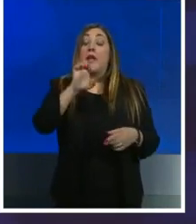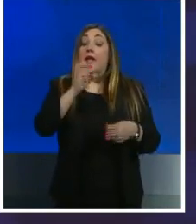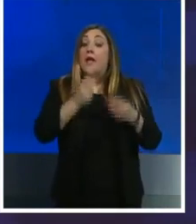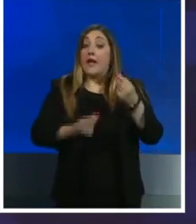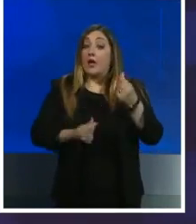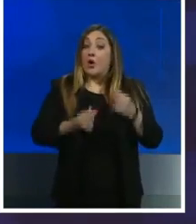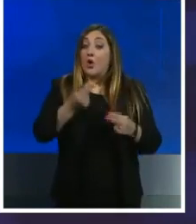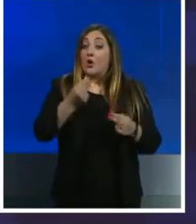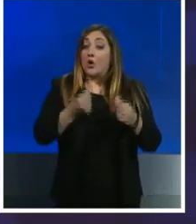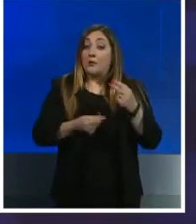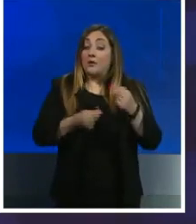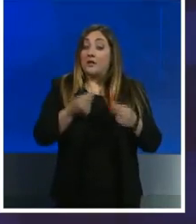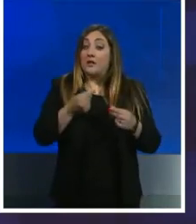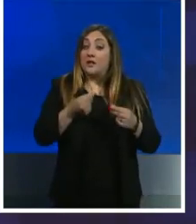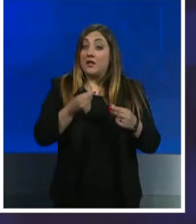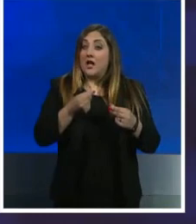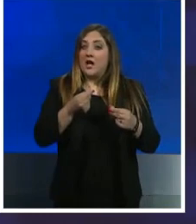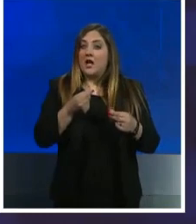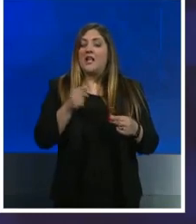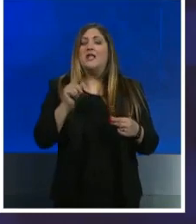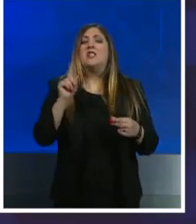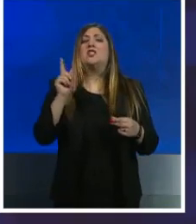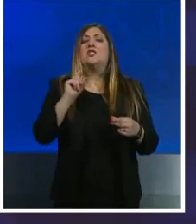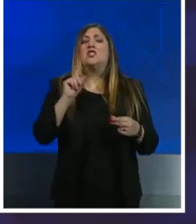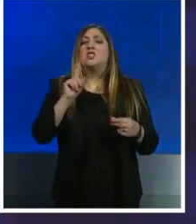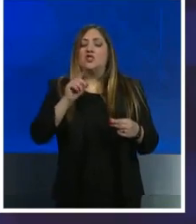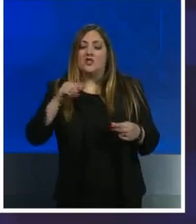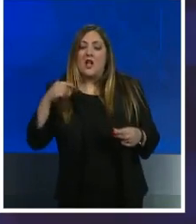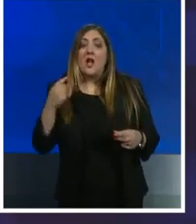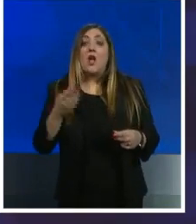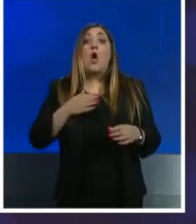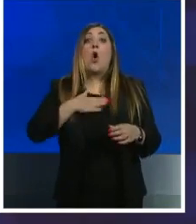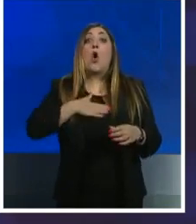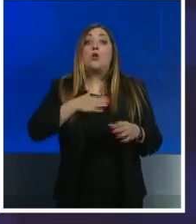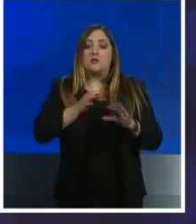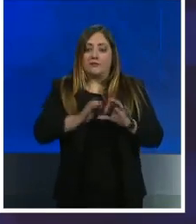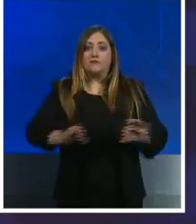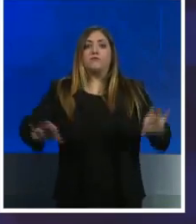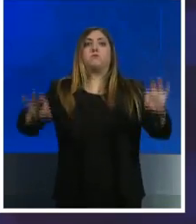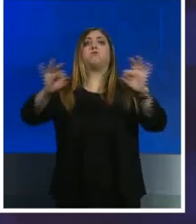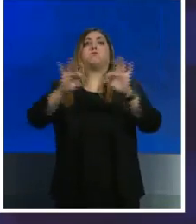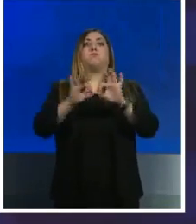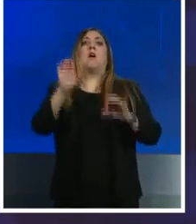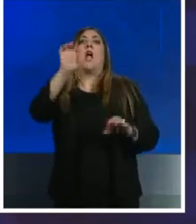L-ekonomija ħadet is-sopravvent fuq il-politika.